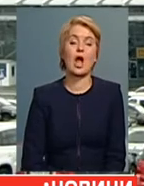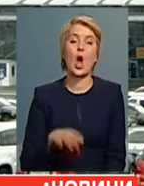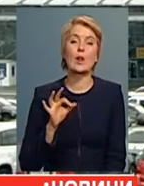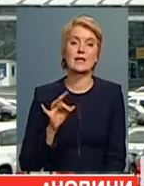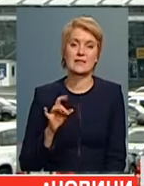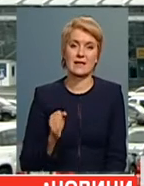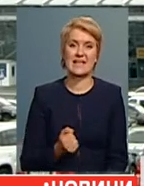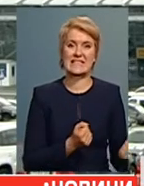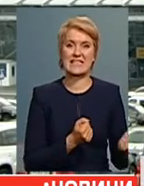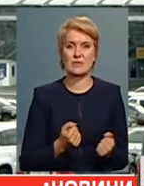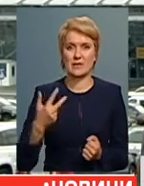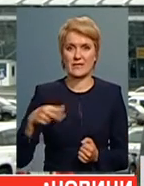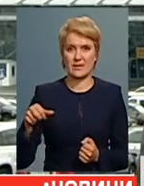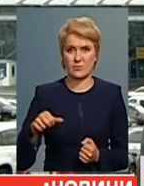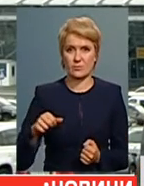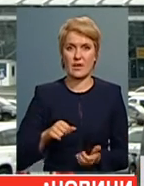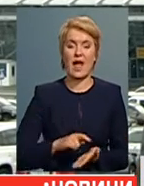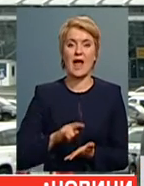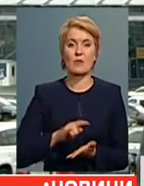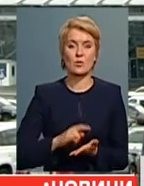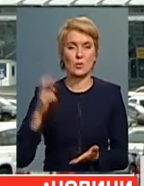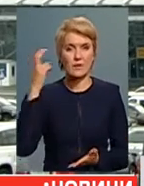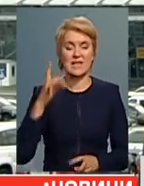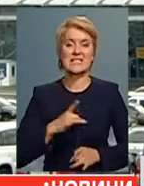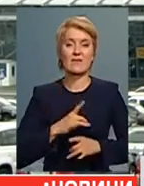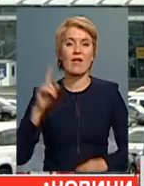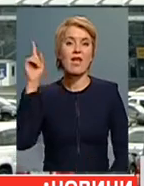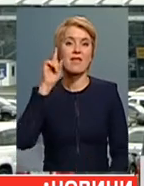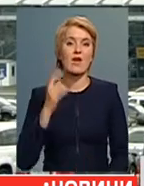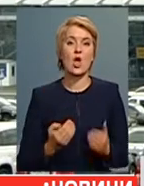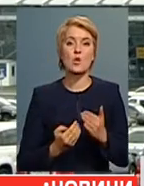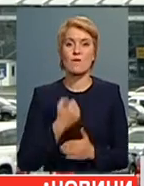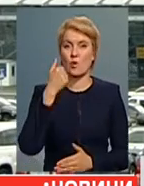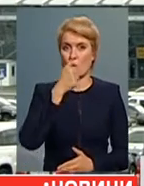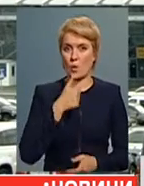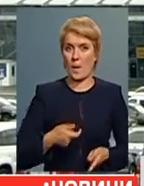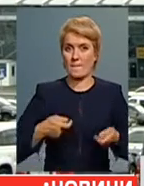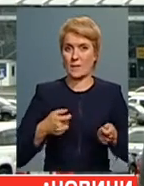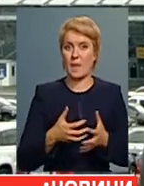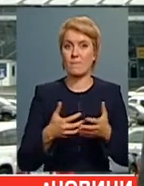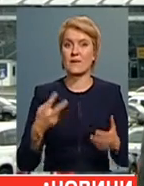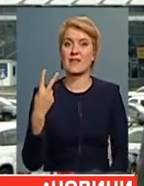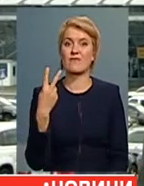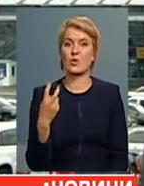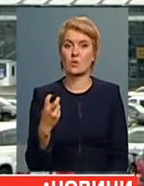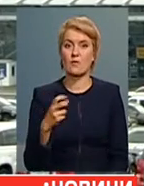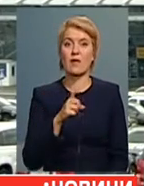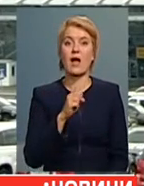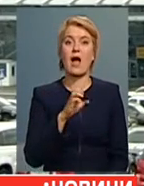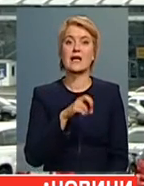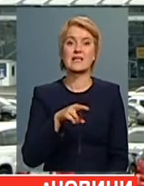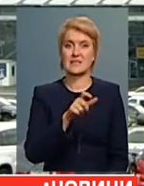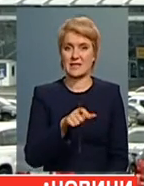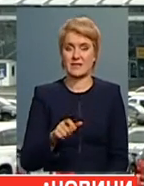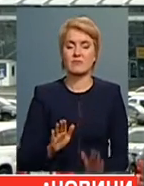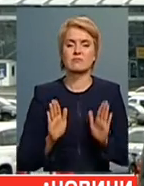Олександре, із затримкою на півгодини до аеропорту Київ на святкування єврейського нового року Рош Хашана прибуло більше 200 хасидів. Серед